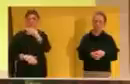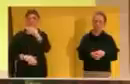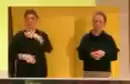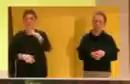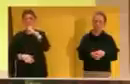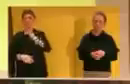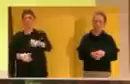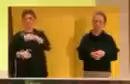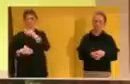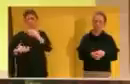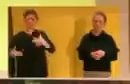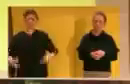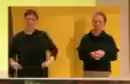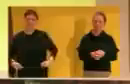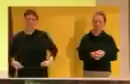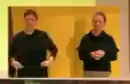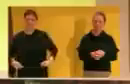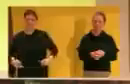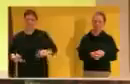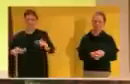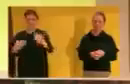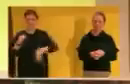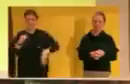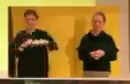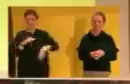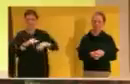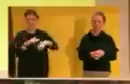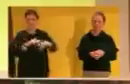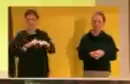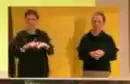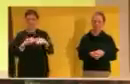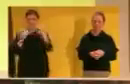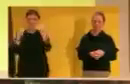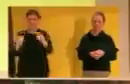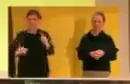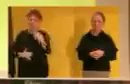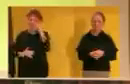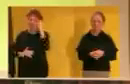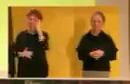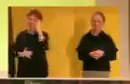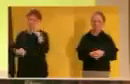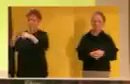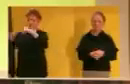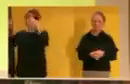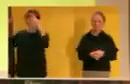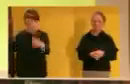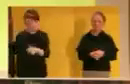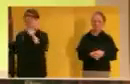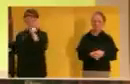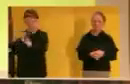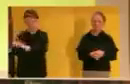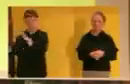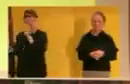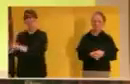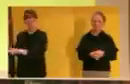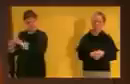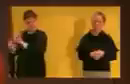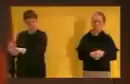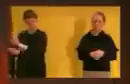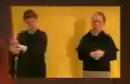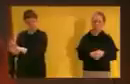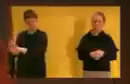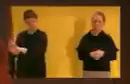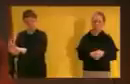Standort nicht noch einmal überdenken? Für mich ist das einfach nicht tragbar. Unsere